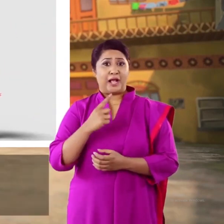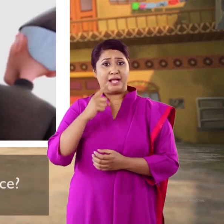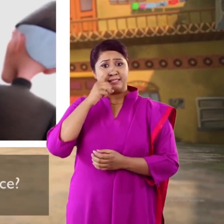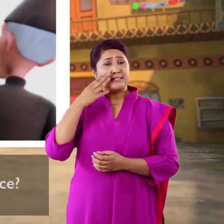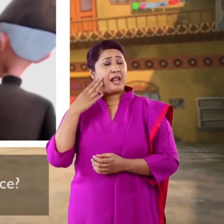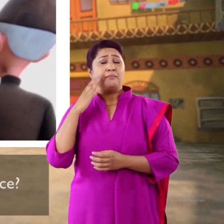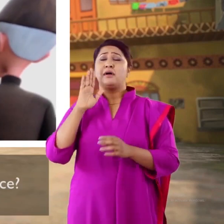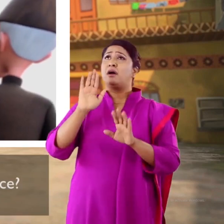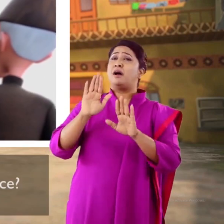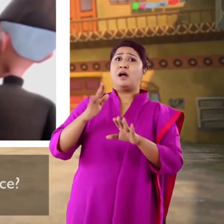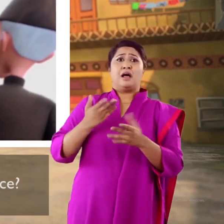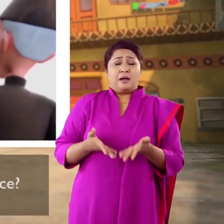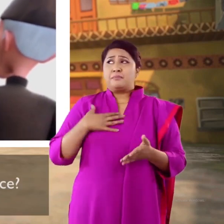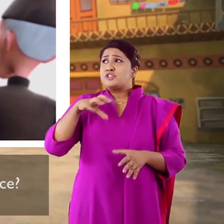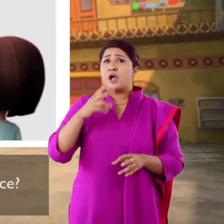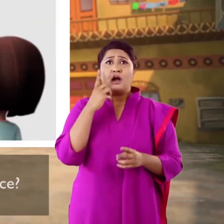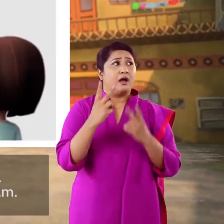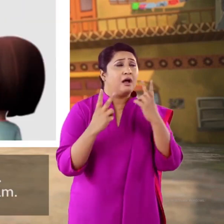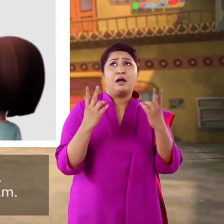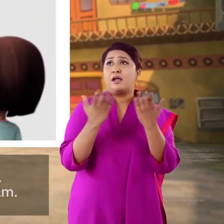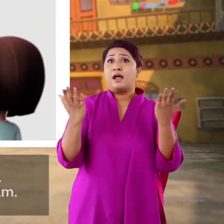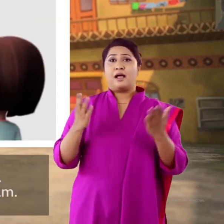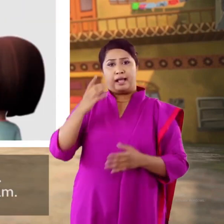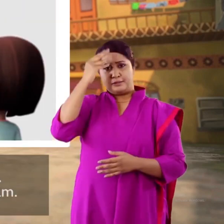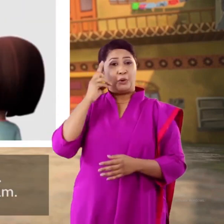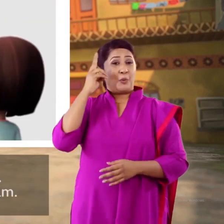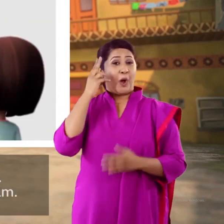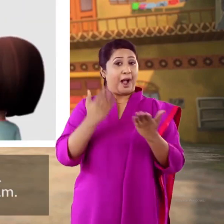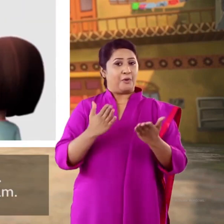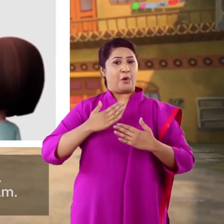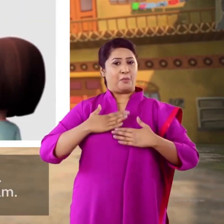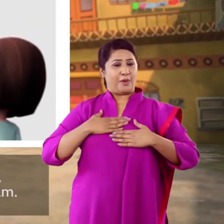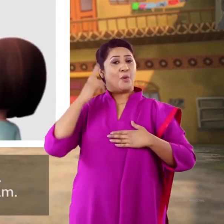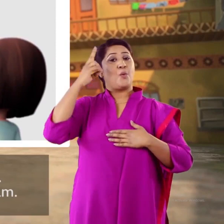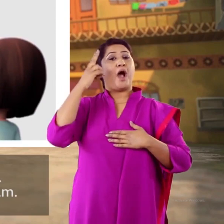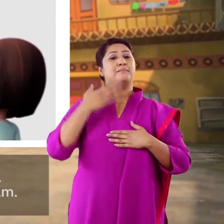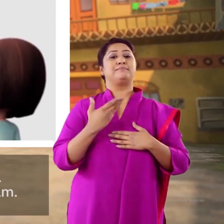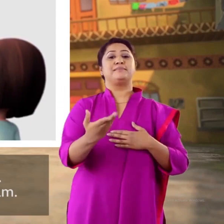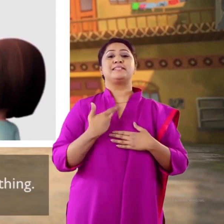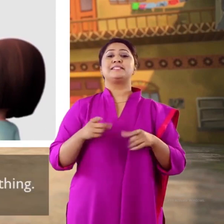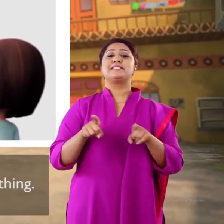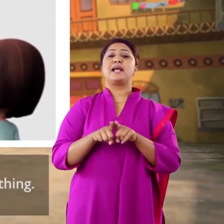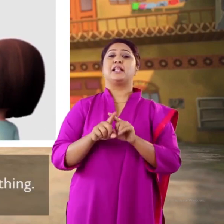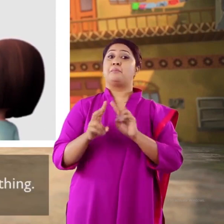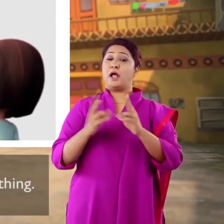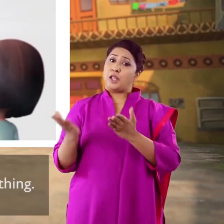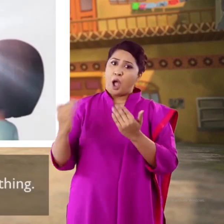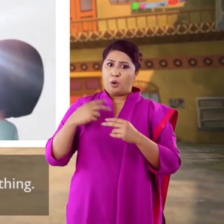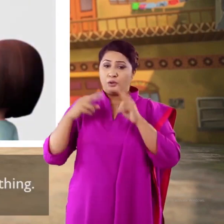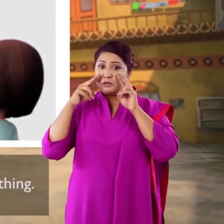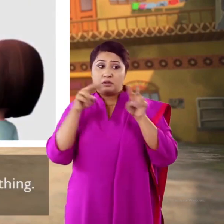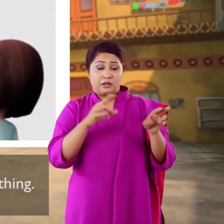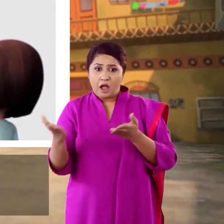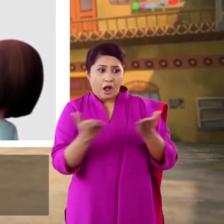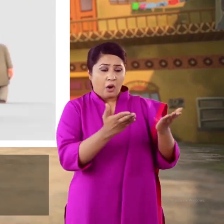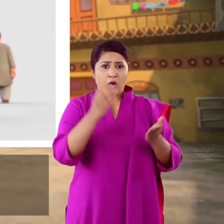ज़ैनब। कायदे आजम, ये हम कहाँ हैं? ये तुम्हारा ख्वाब है और मैं तुम्हारे ख्वाब का हिस्सा हूँ। आओ मैं तुम्हें कुछ